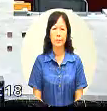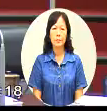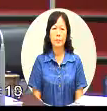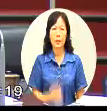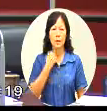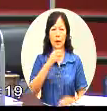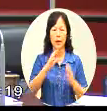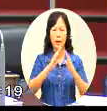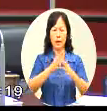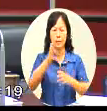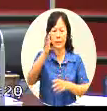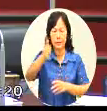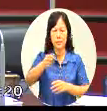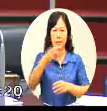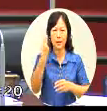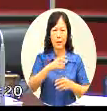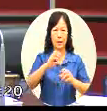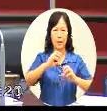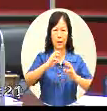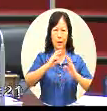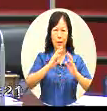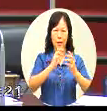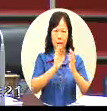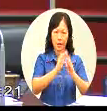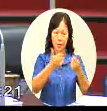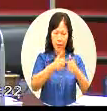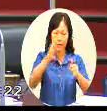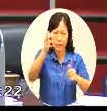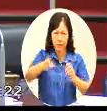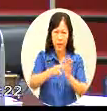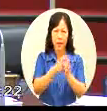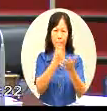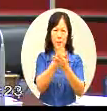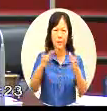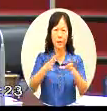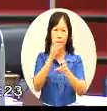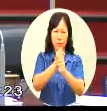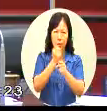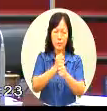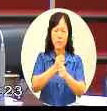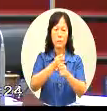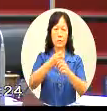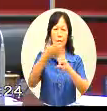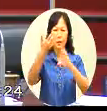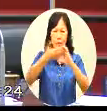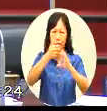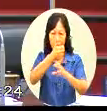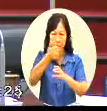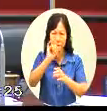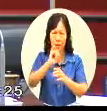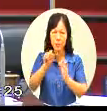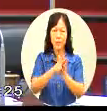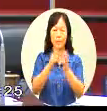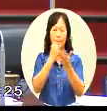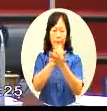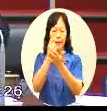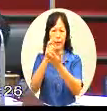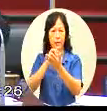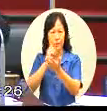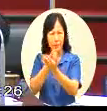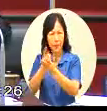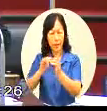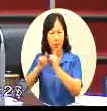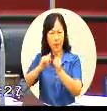陈市长、康议长、各位市府同仁、议会同仁、各位媒体朋友，还有各位敬爱的市民朋友，大家